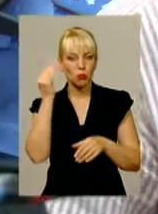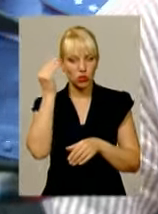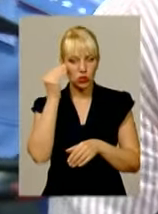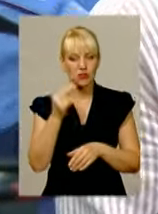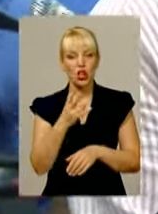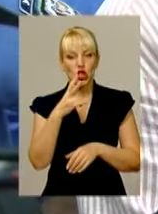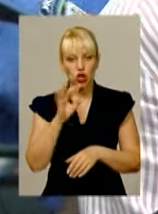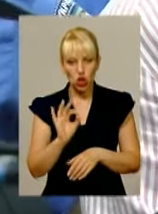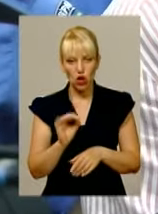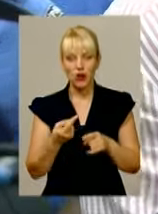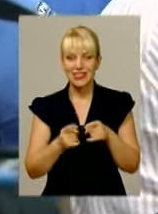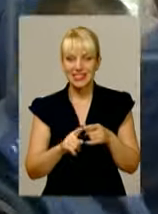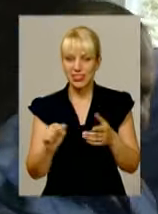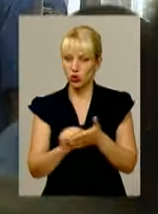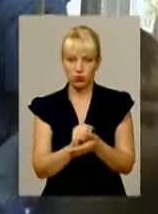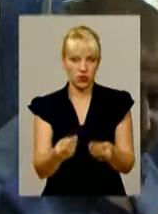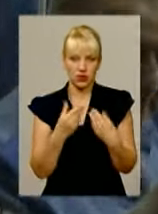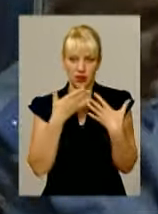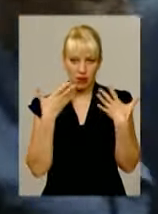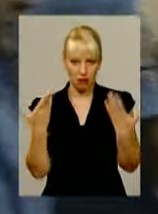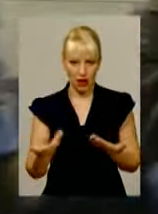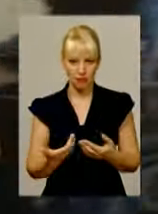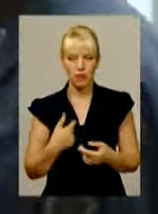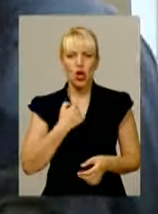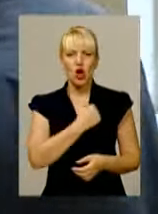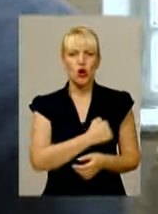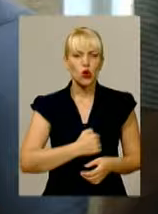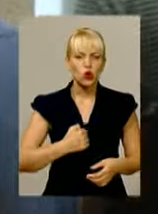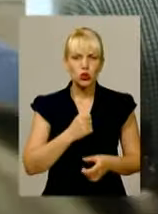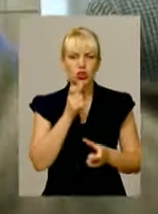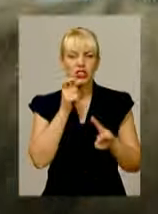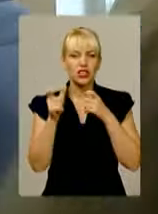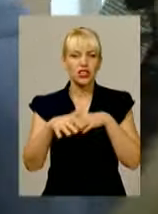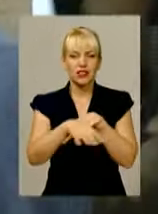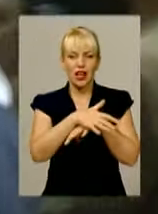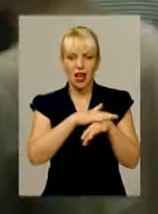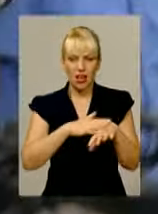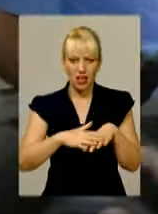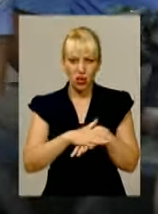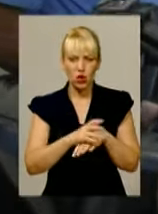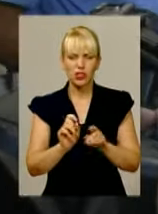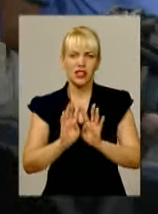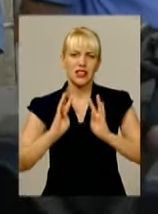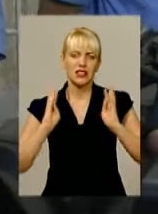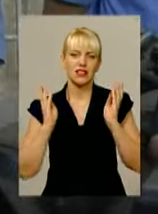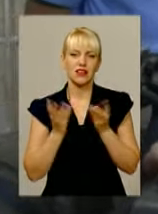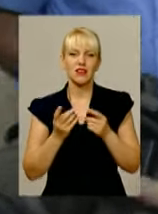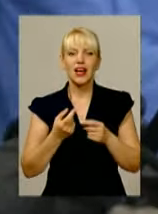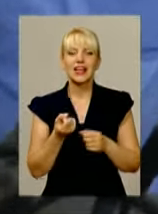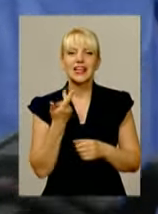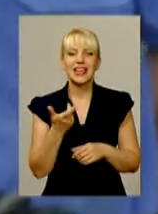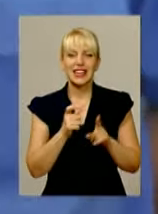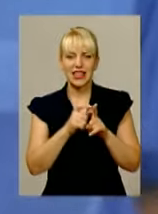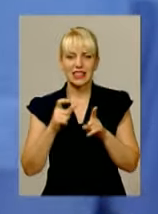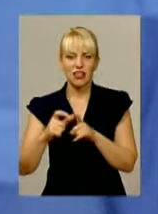Однак серед тих матеріалів немає одного документа. Під розлючені вигуки присутніх та оточений щільним кільцем охоронців кілька слів у свій захист каже